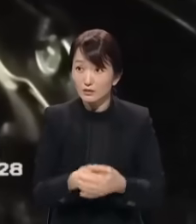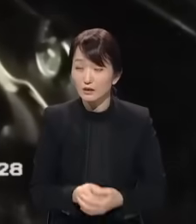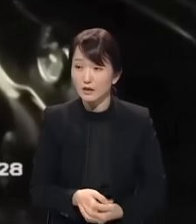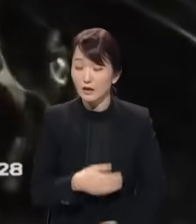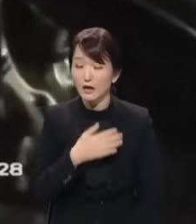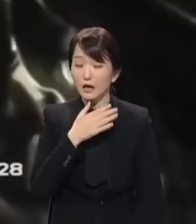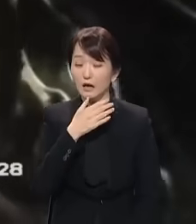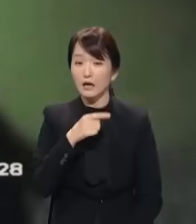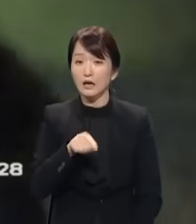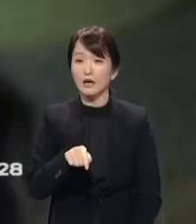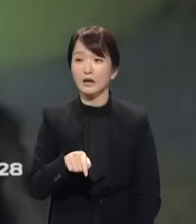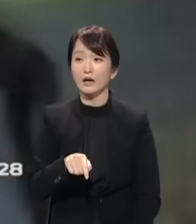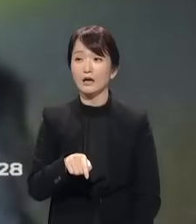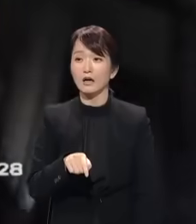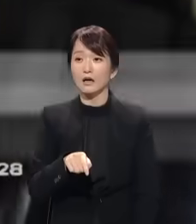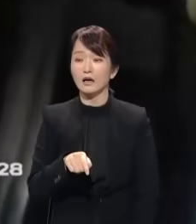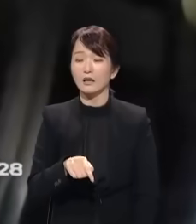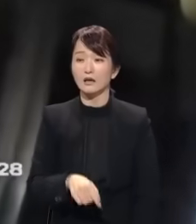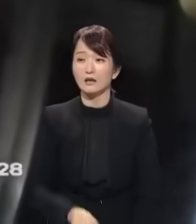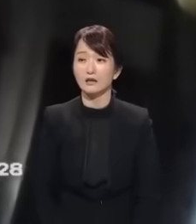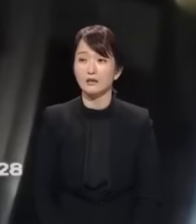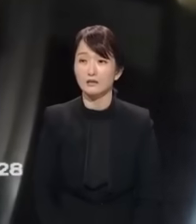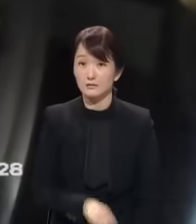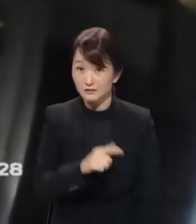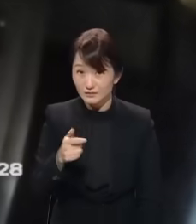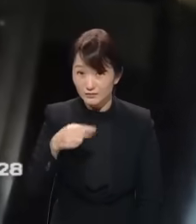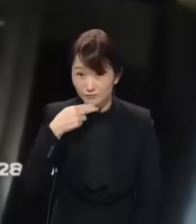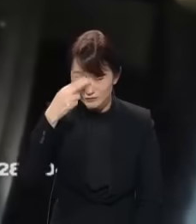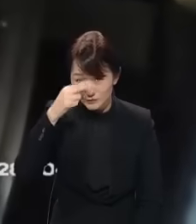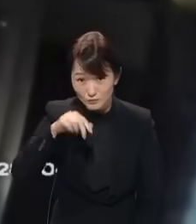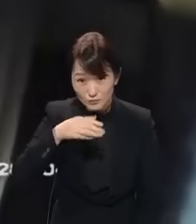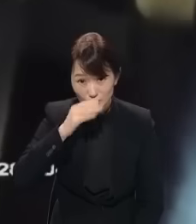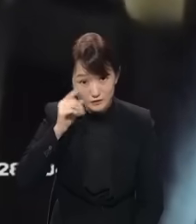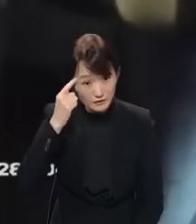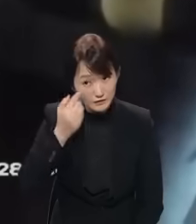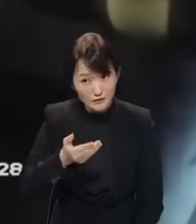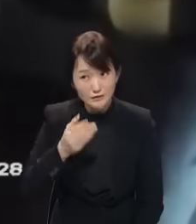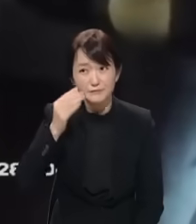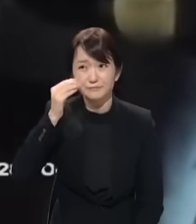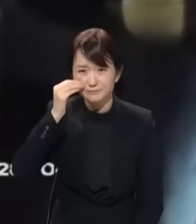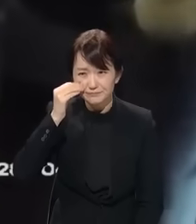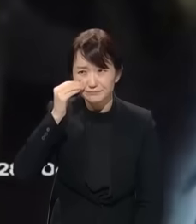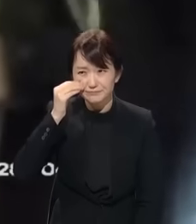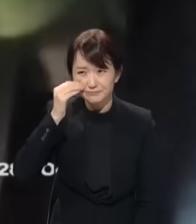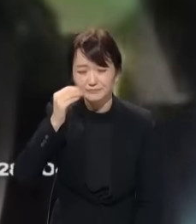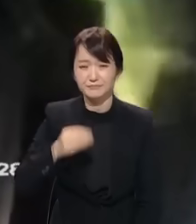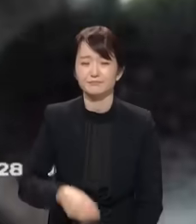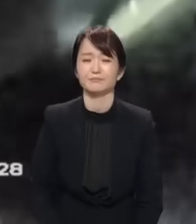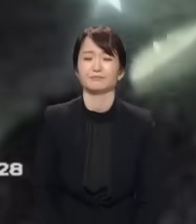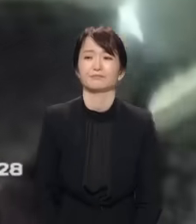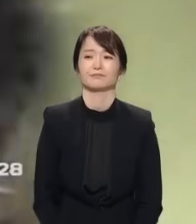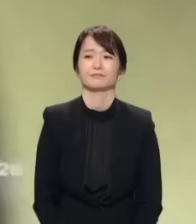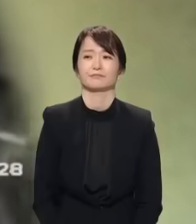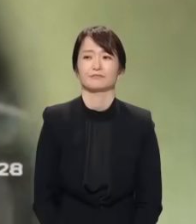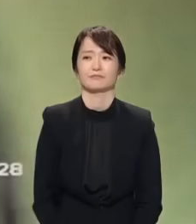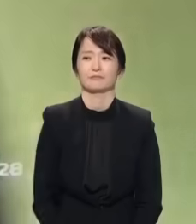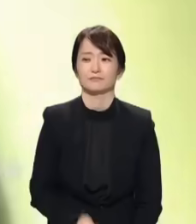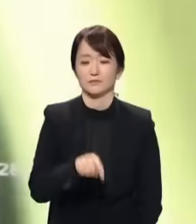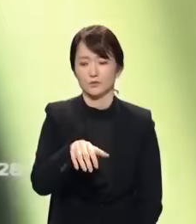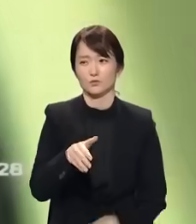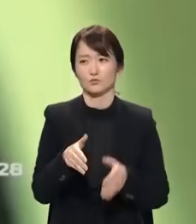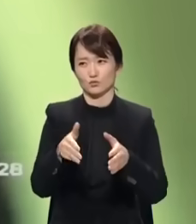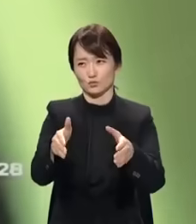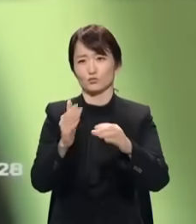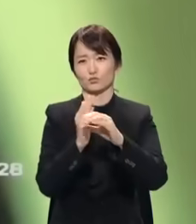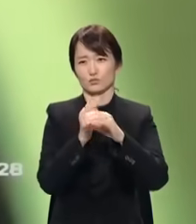no, not this one. Not this one. Have you had any alcohol this evening? Yes? Yes. Right. You're in the middle